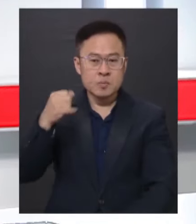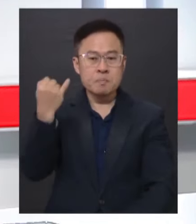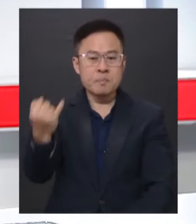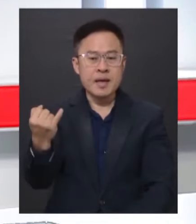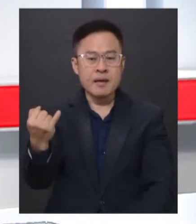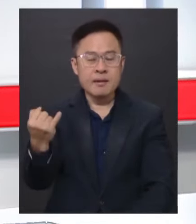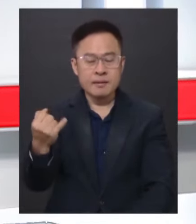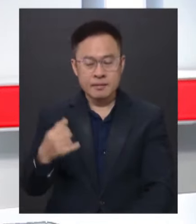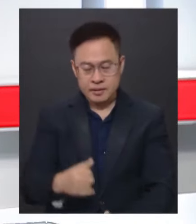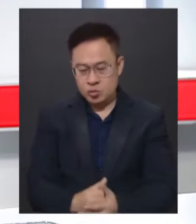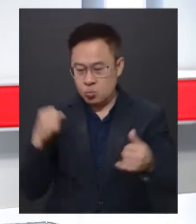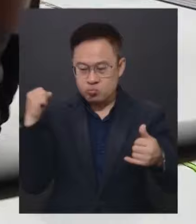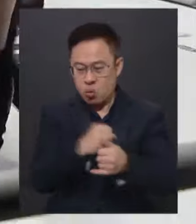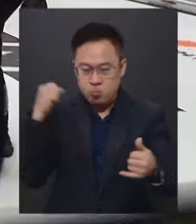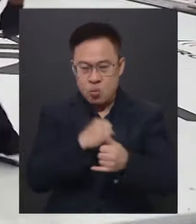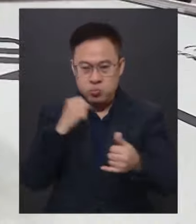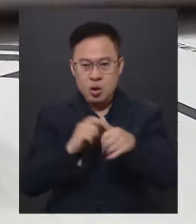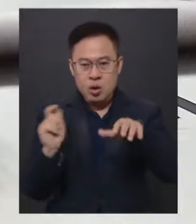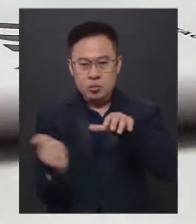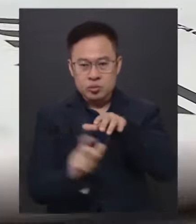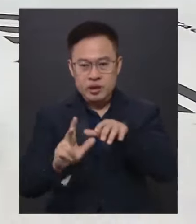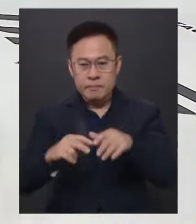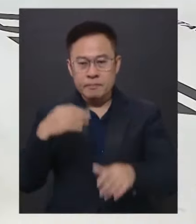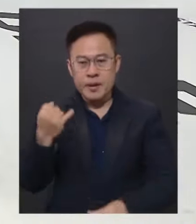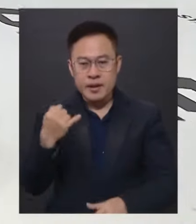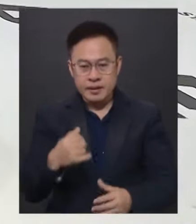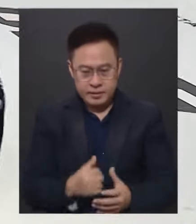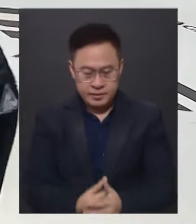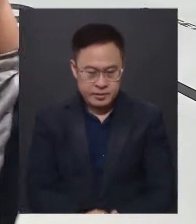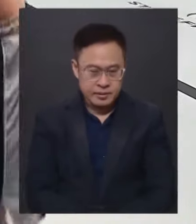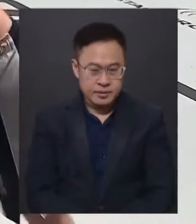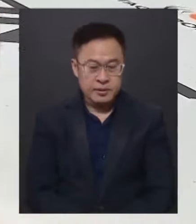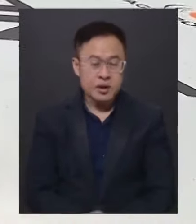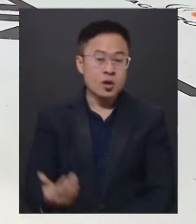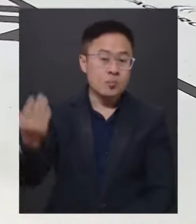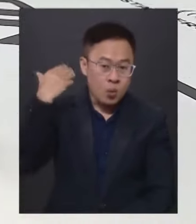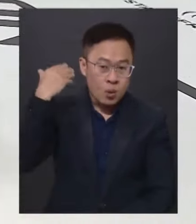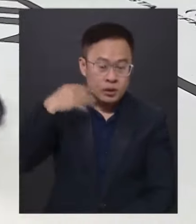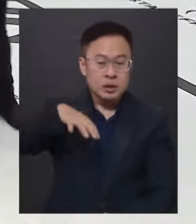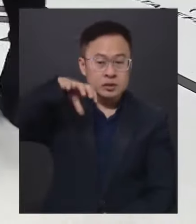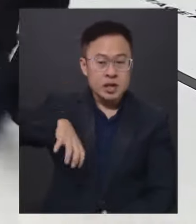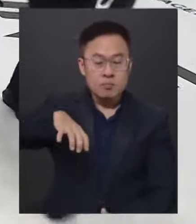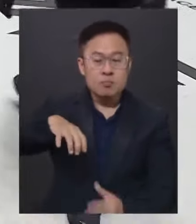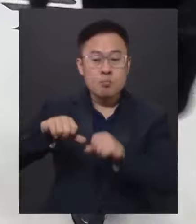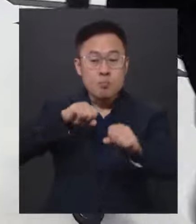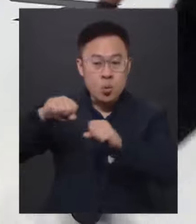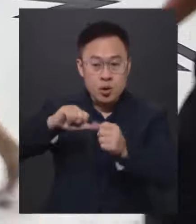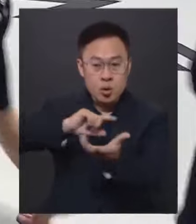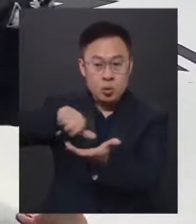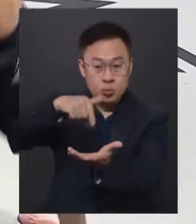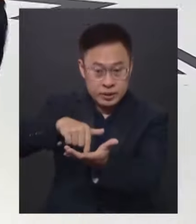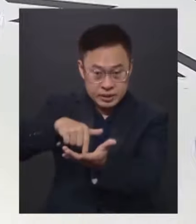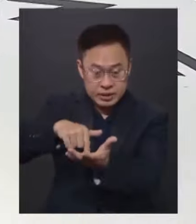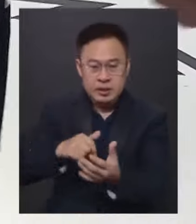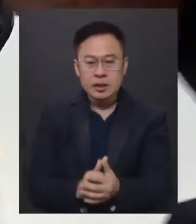อฟน็อกในยกที่3ค่ะวันไฟไนท์22ที่เวทีมวยลุมพินีค่ะเมื่อวานนี้ก็มีการชก